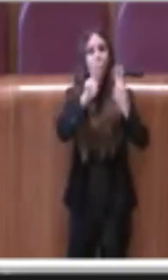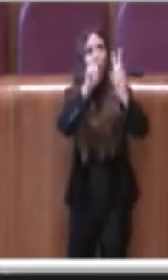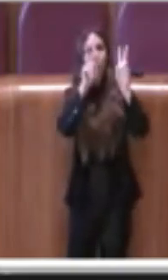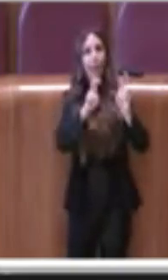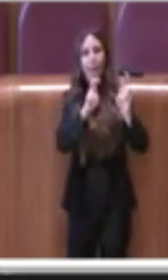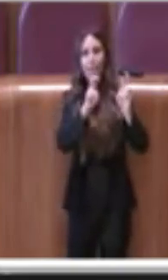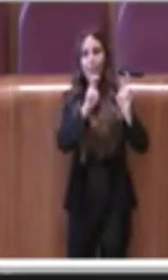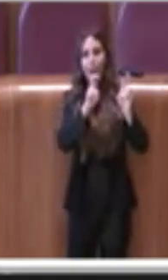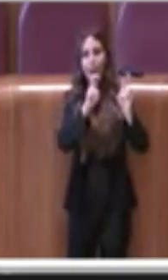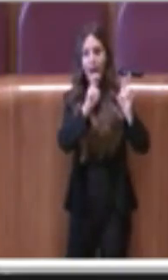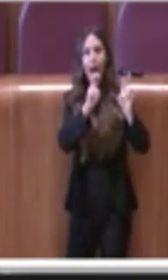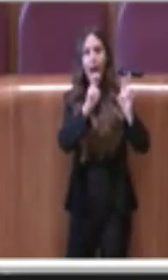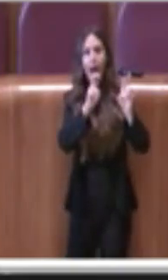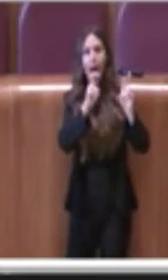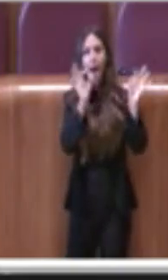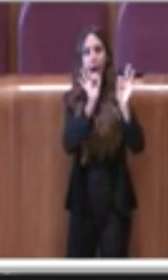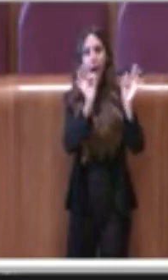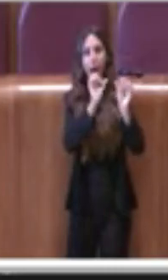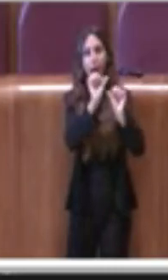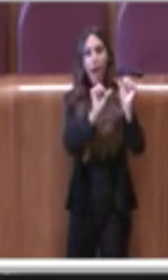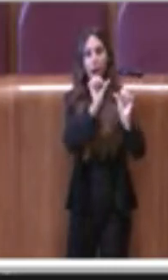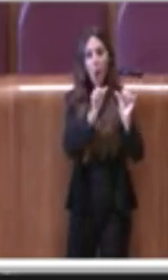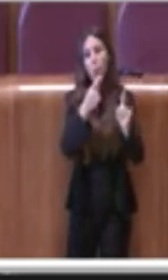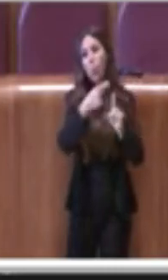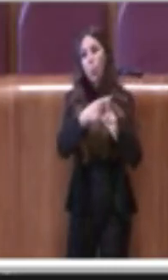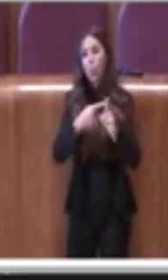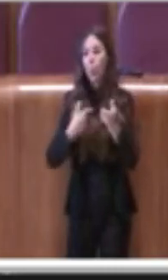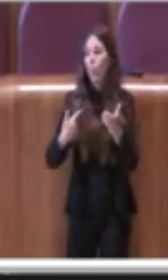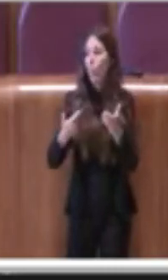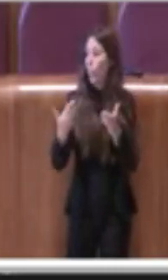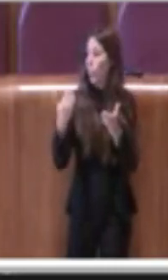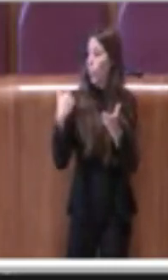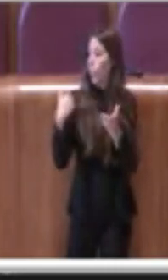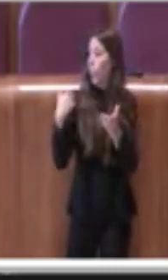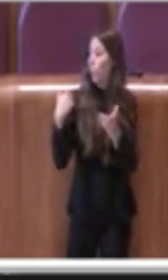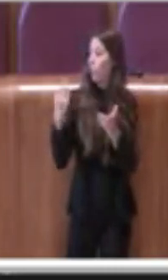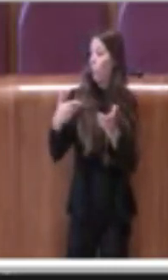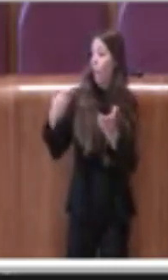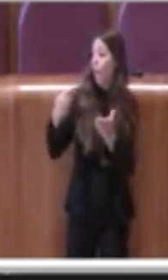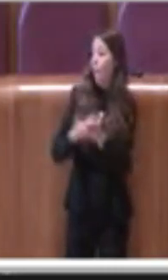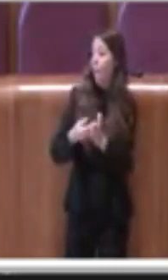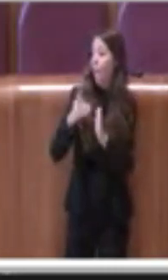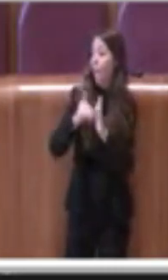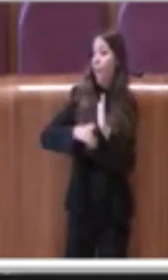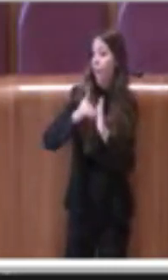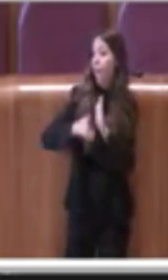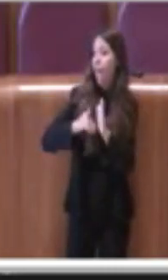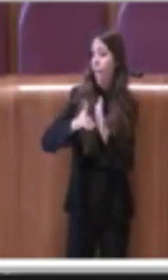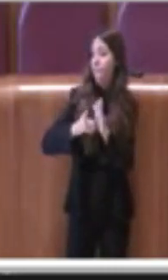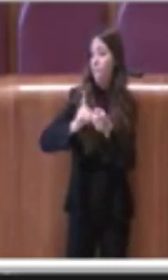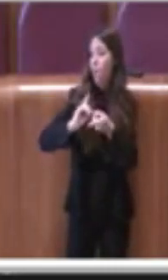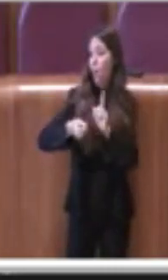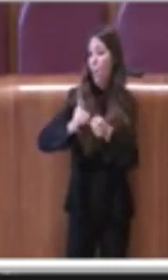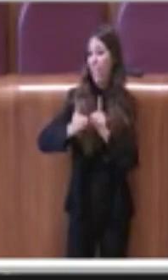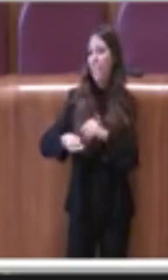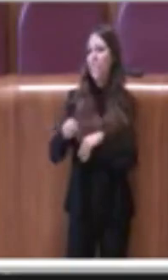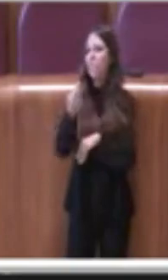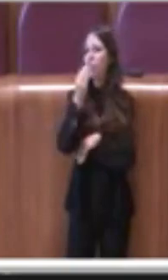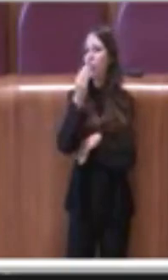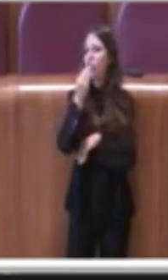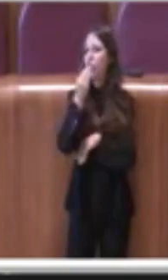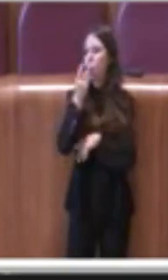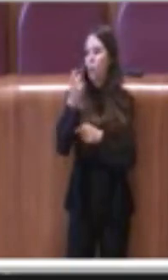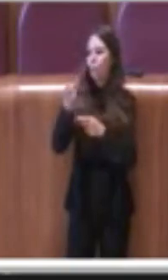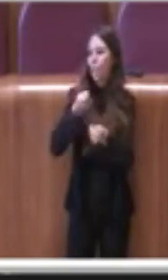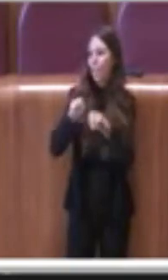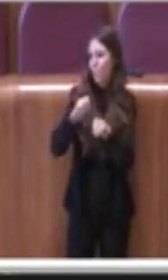Abbiamo presentato una delibera sempre poco tempo fa sulla food policy, sulla politica del cibo, e anche questo